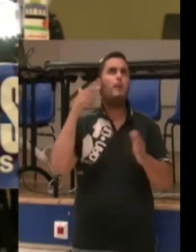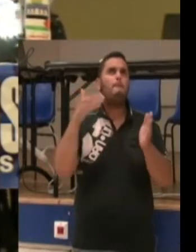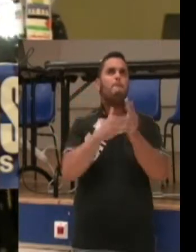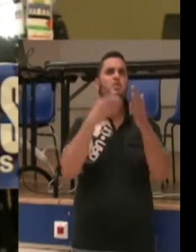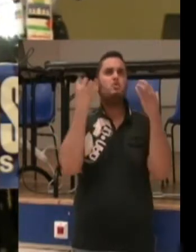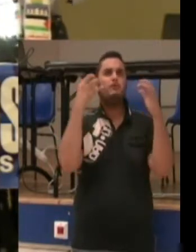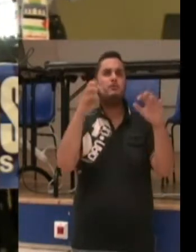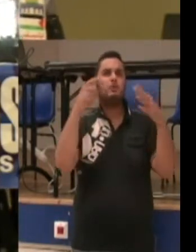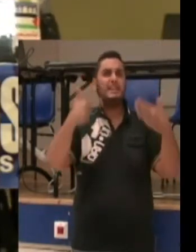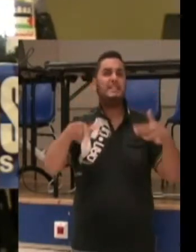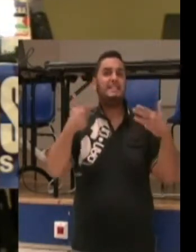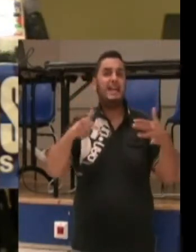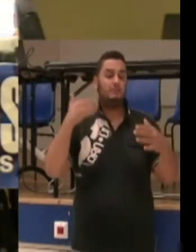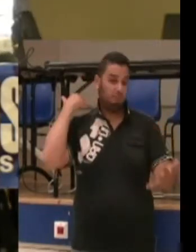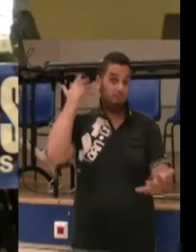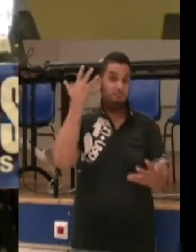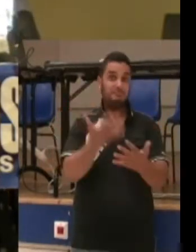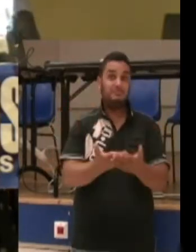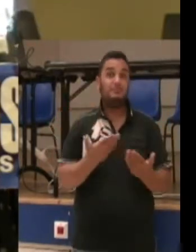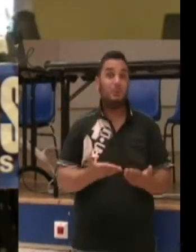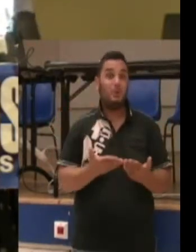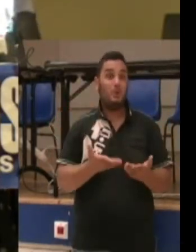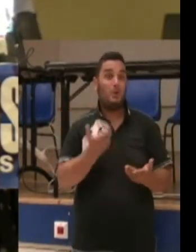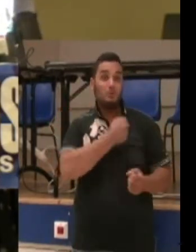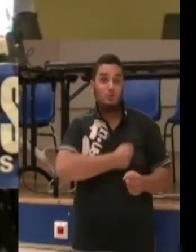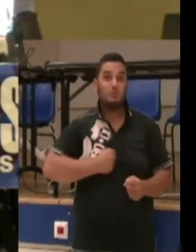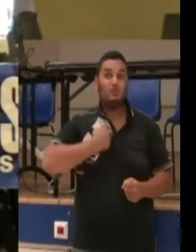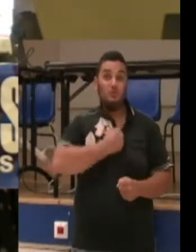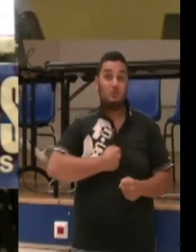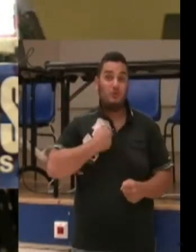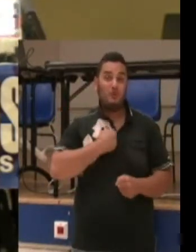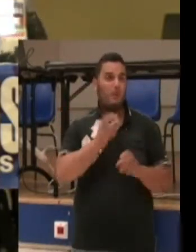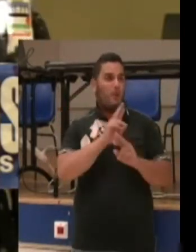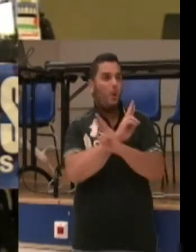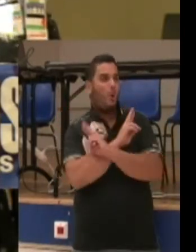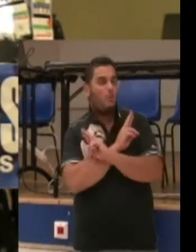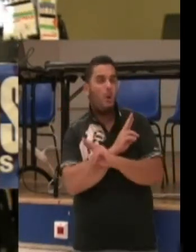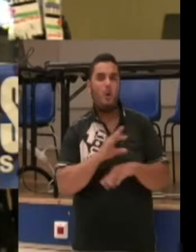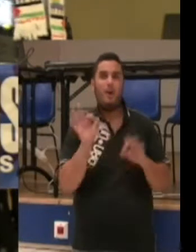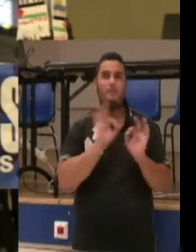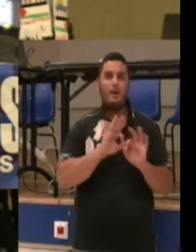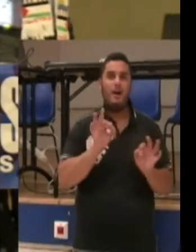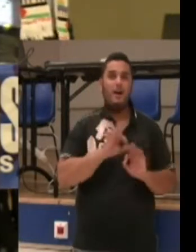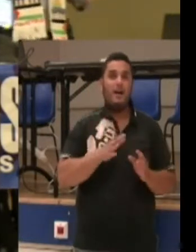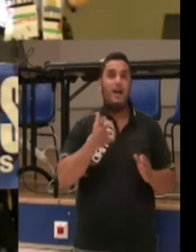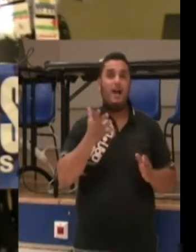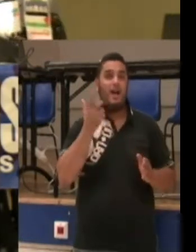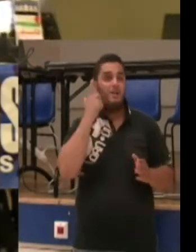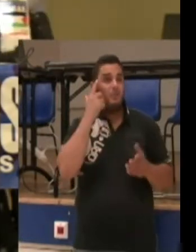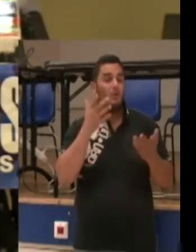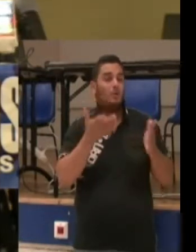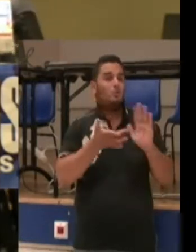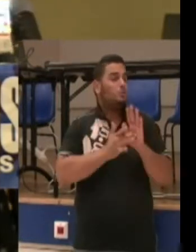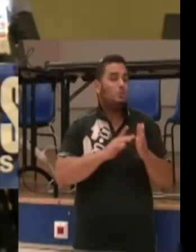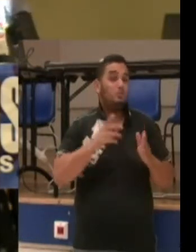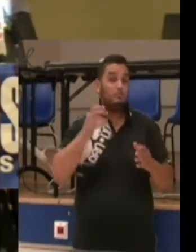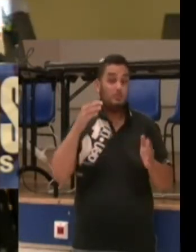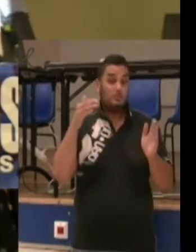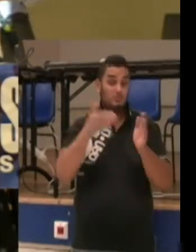Palestiniens n'ont pas de répit, n'ont pas de repos, n'ont pas de moment d'apaisement.